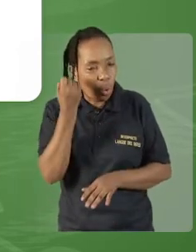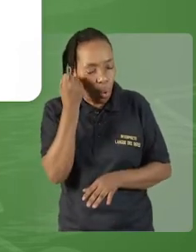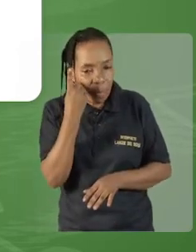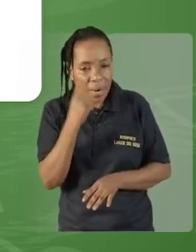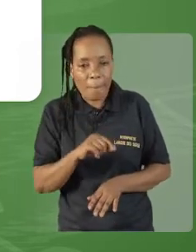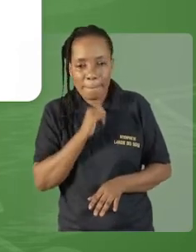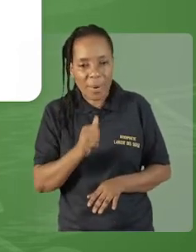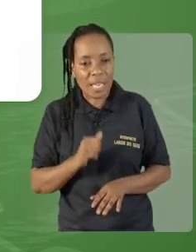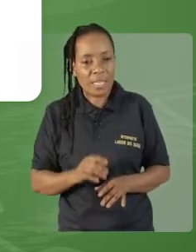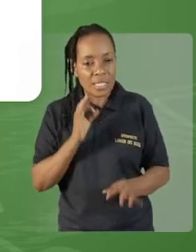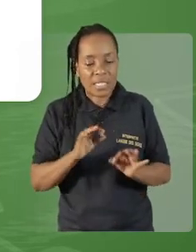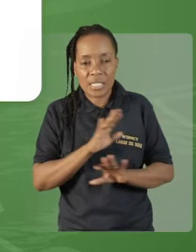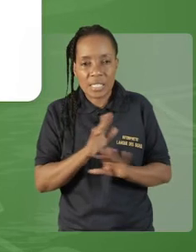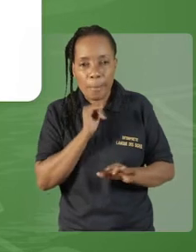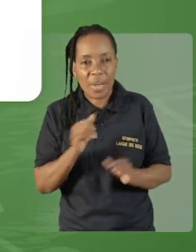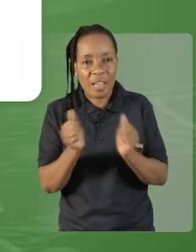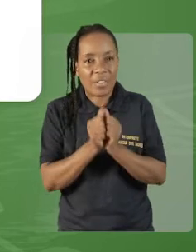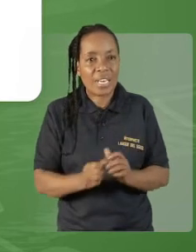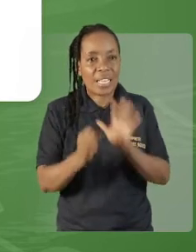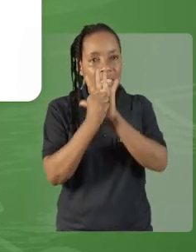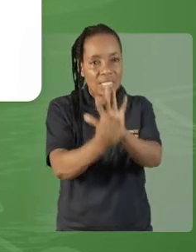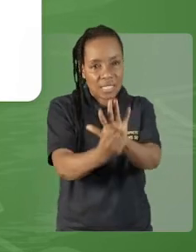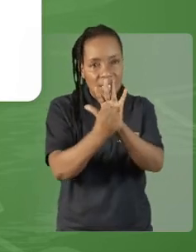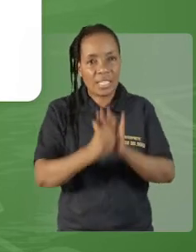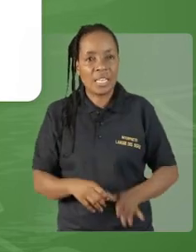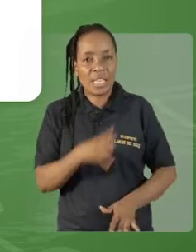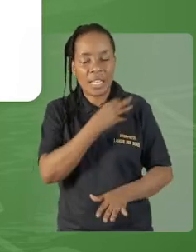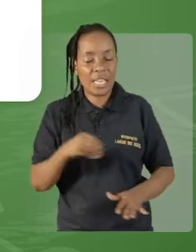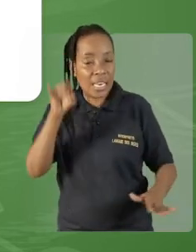des symboles, des signes et des images.